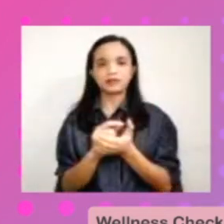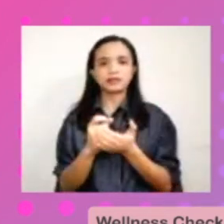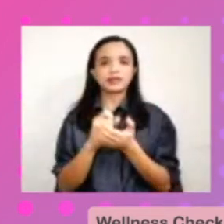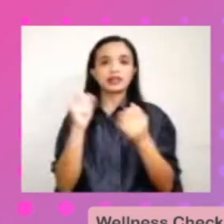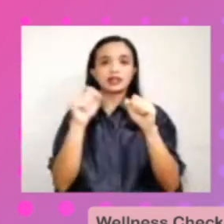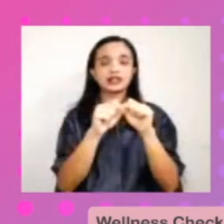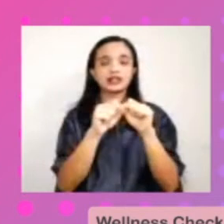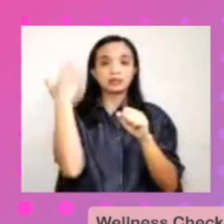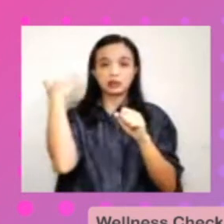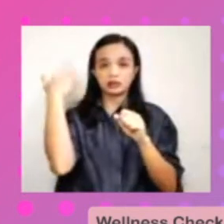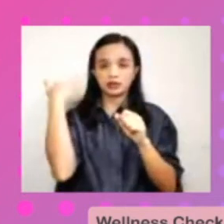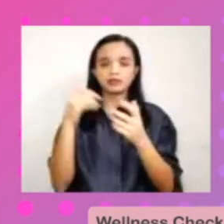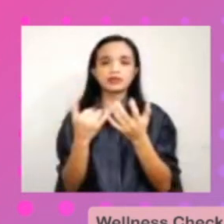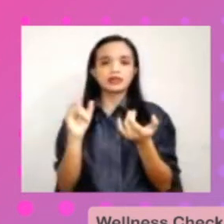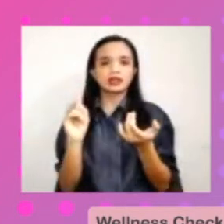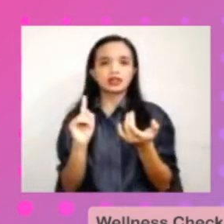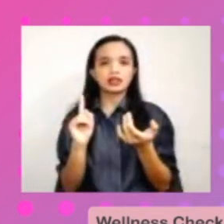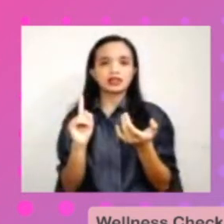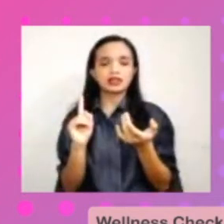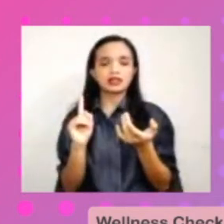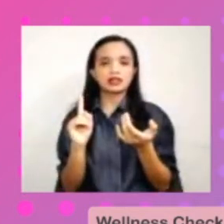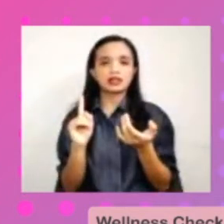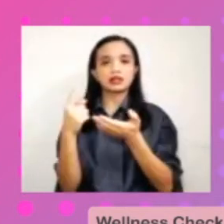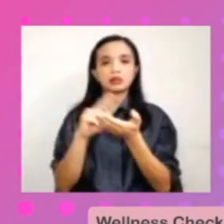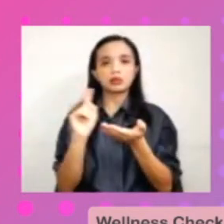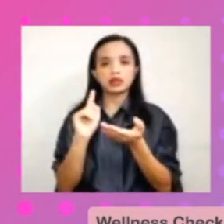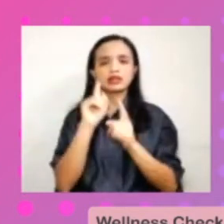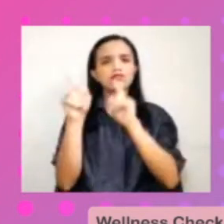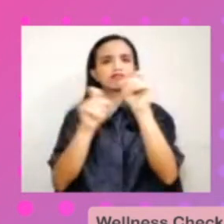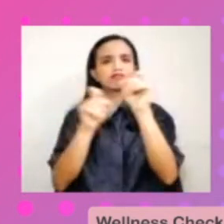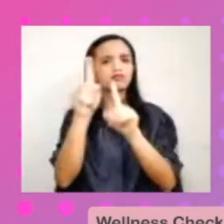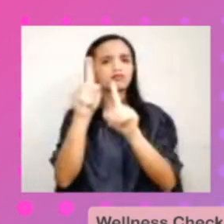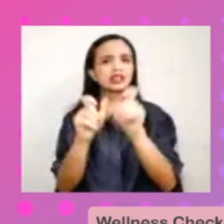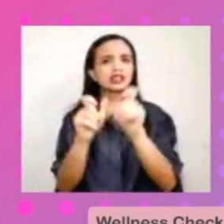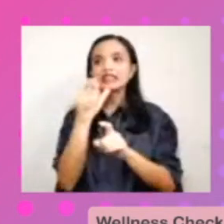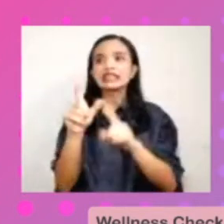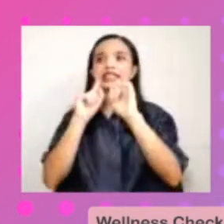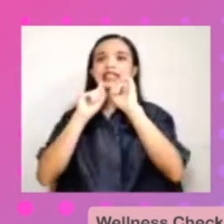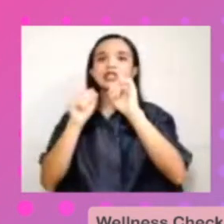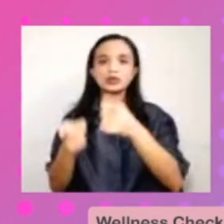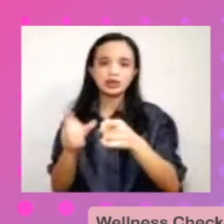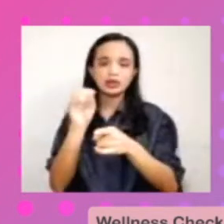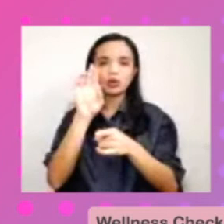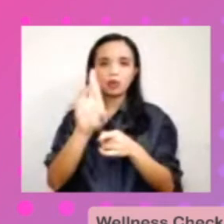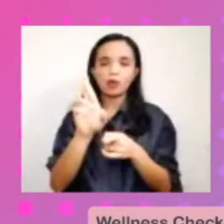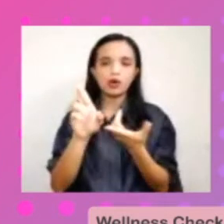nakasentro po sa training on wellness. So dito po, babalikan natin ang mga episodes ng